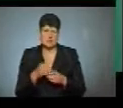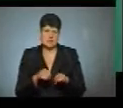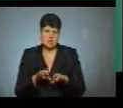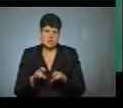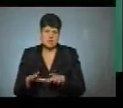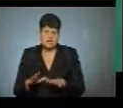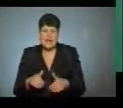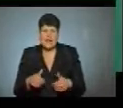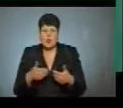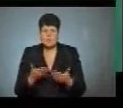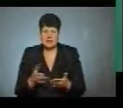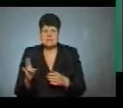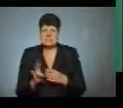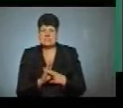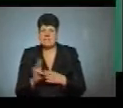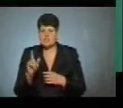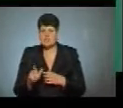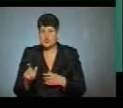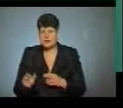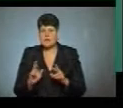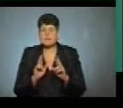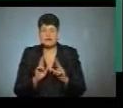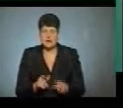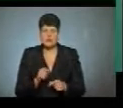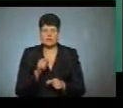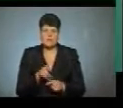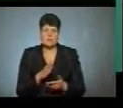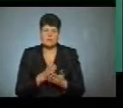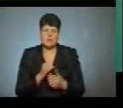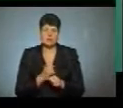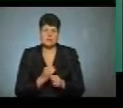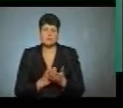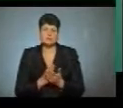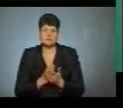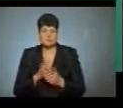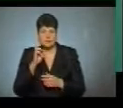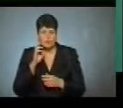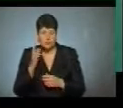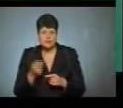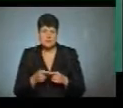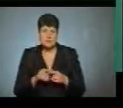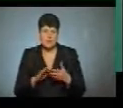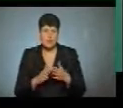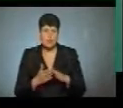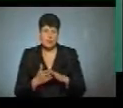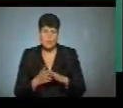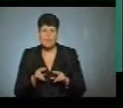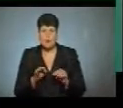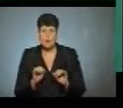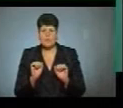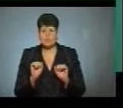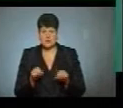зокрема рекомендації священникам, як їм звершувати богослужіння в цих умовах. Звичайно, що по